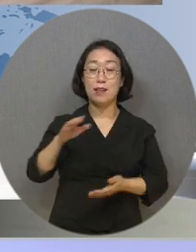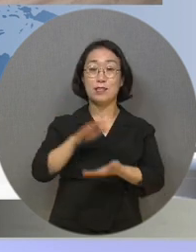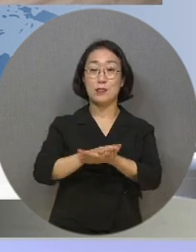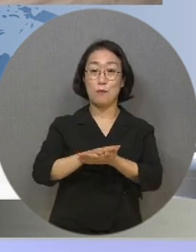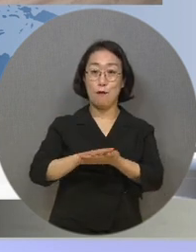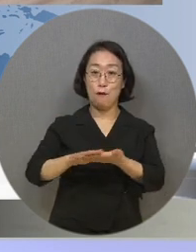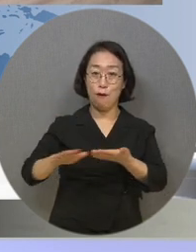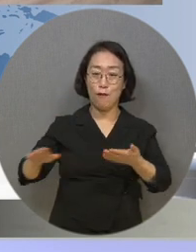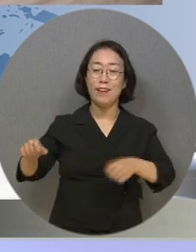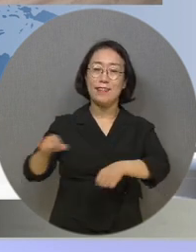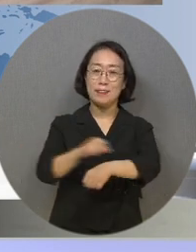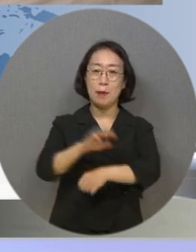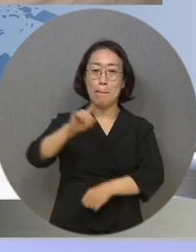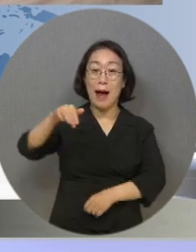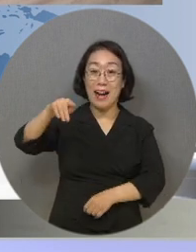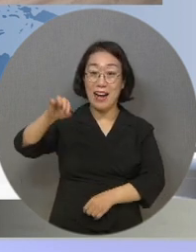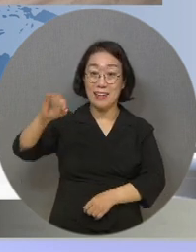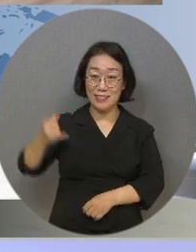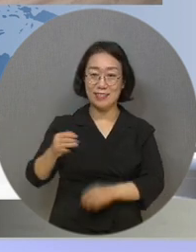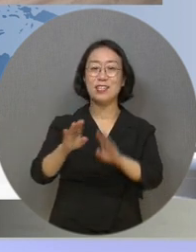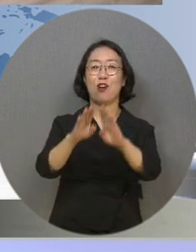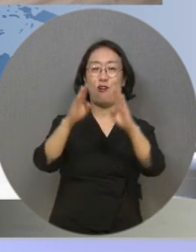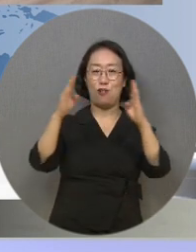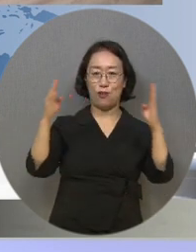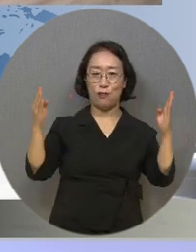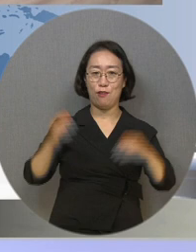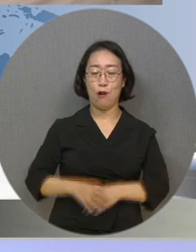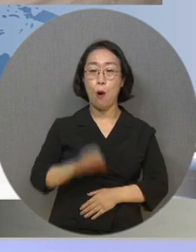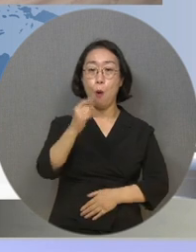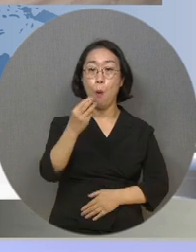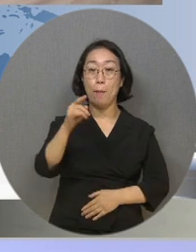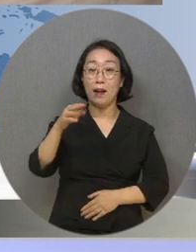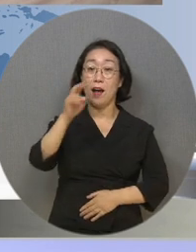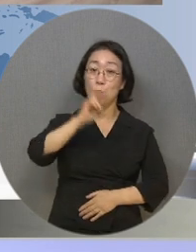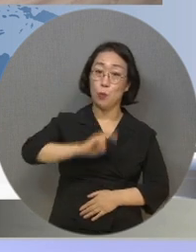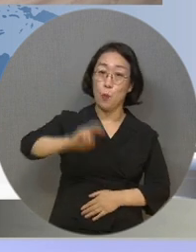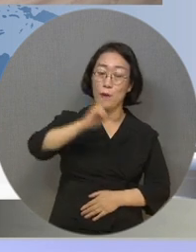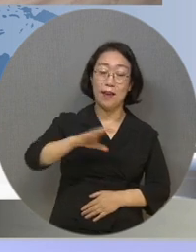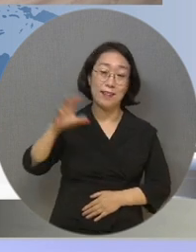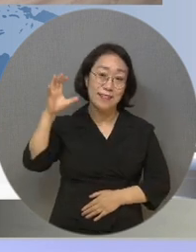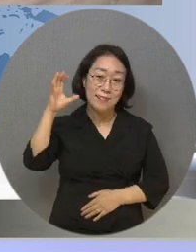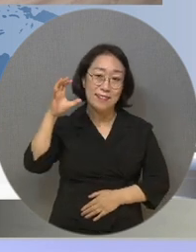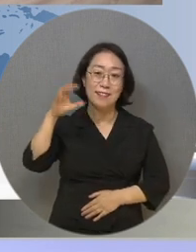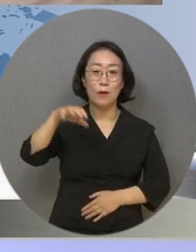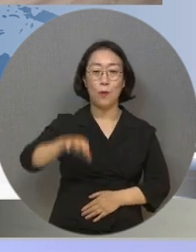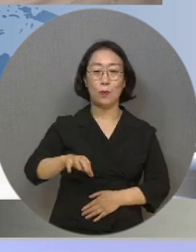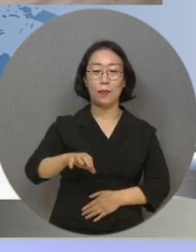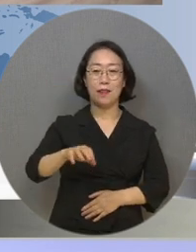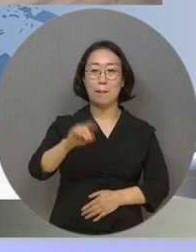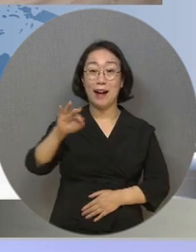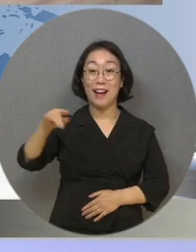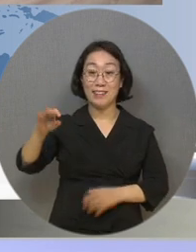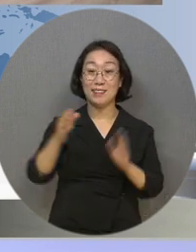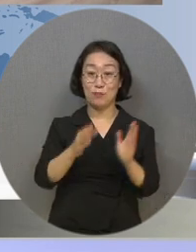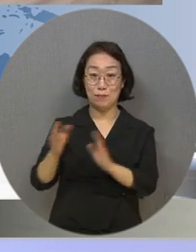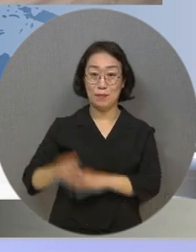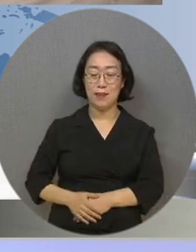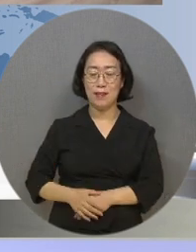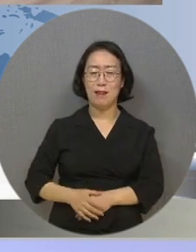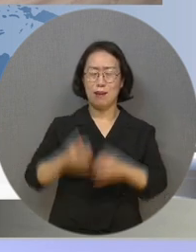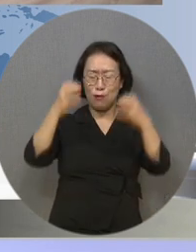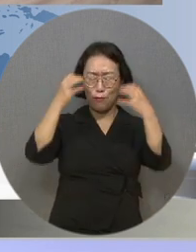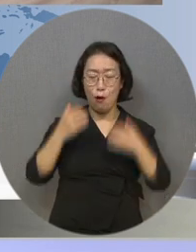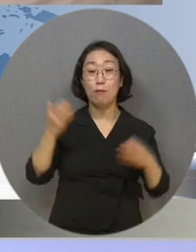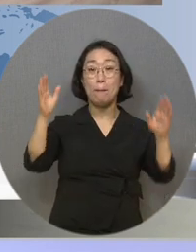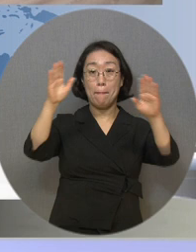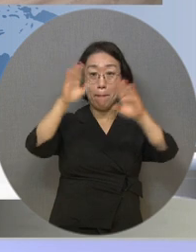있는 특별한 바캉스가 펼쳐졌습니다. 바로 오페라를 감상하며 즐기는 오페라 바캉스인데요. 여름밤 벅찬